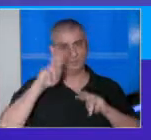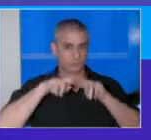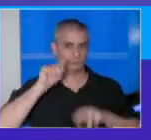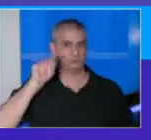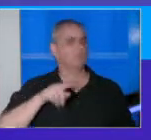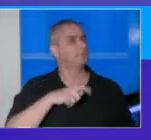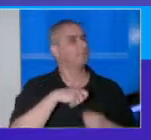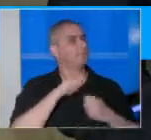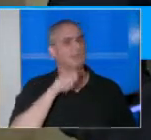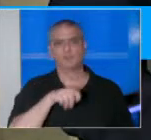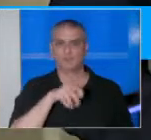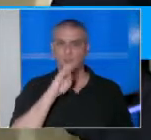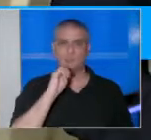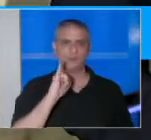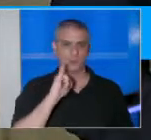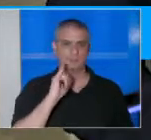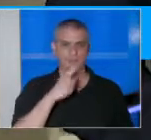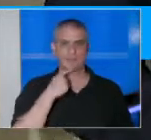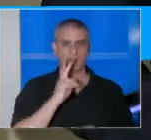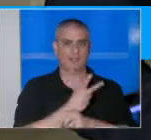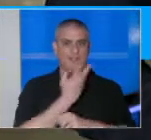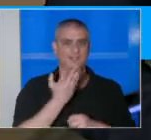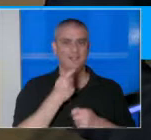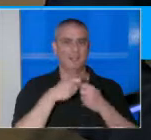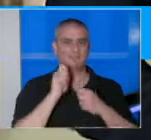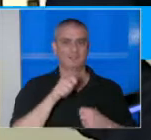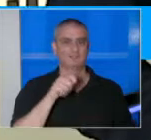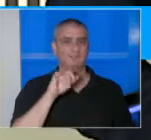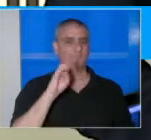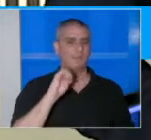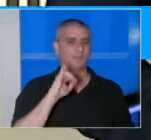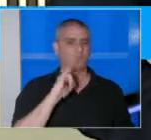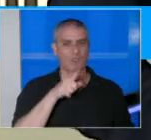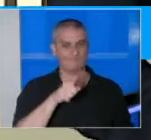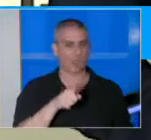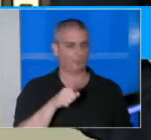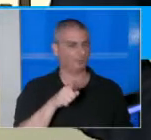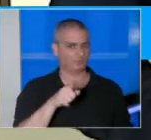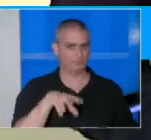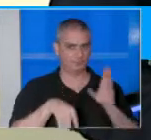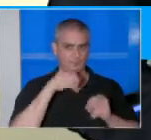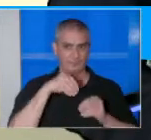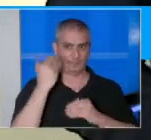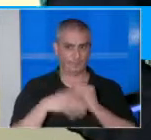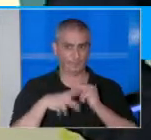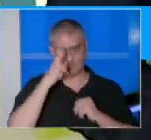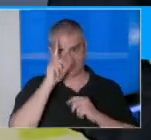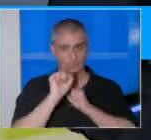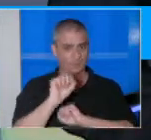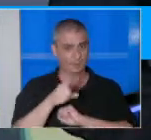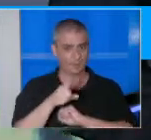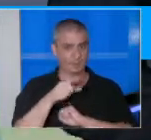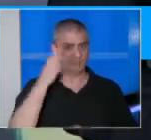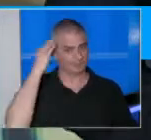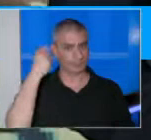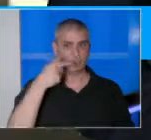שם. חברת הכנסת מתי יוגב, כן, צריך להתרגל לזה. חברת הכנסת מתי יוגב, את בפריימריז האחרונים בליכוד תמכת